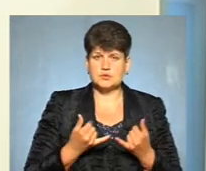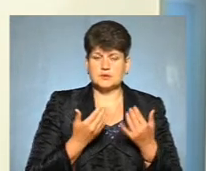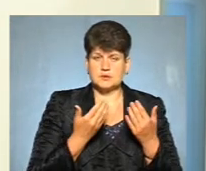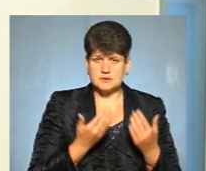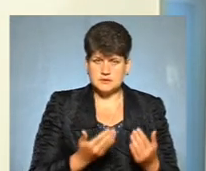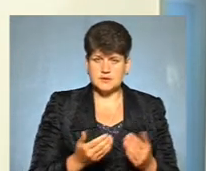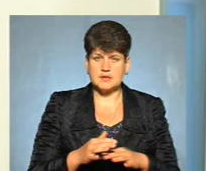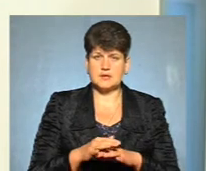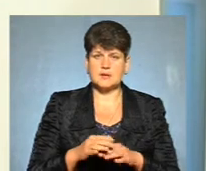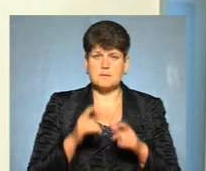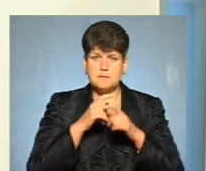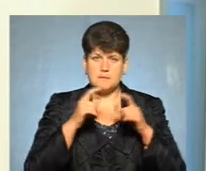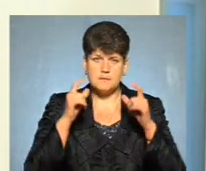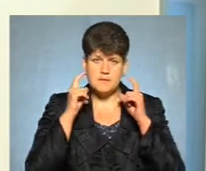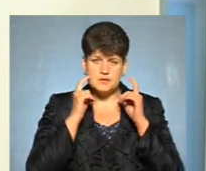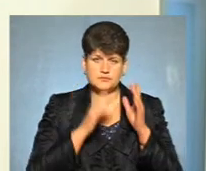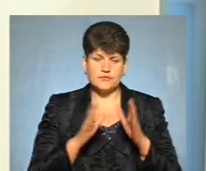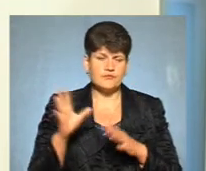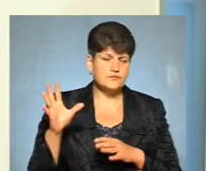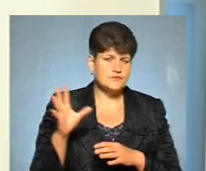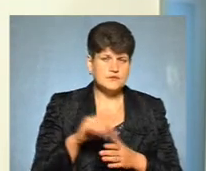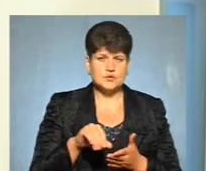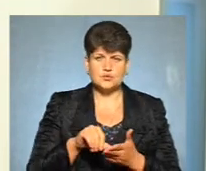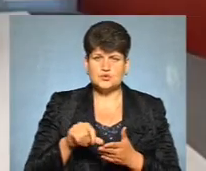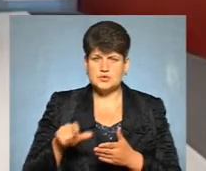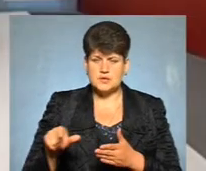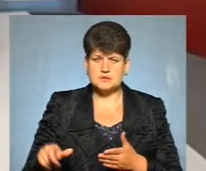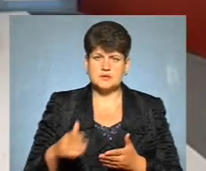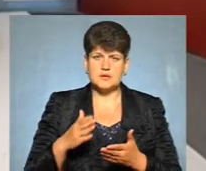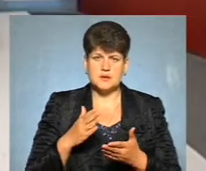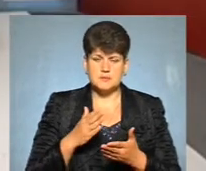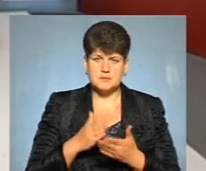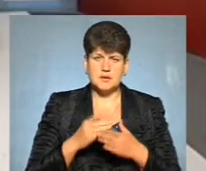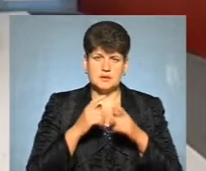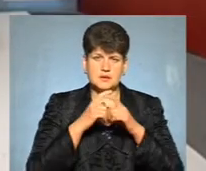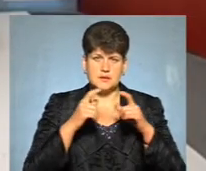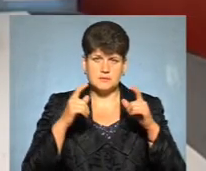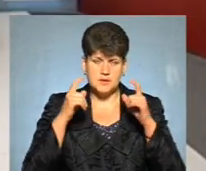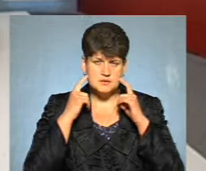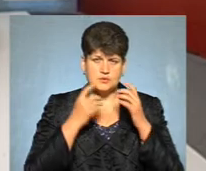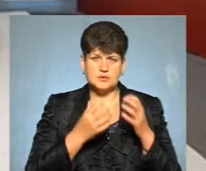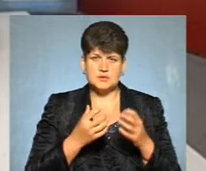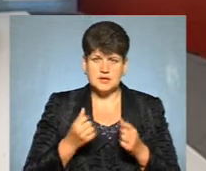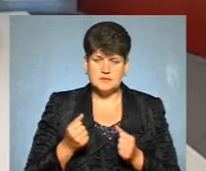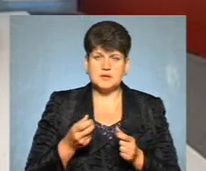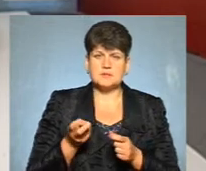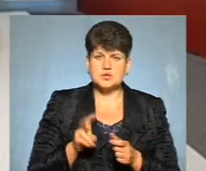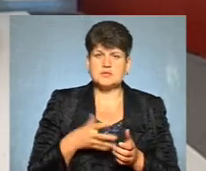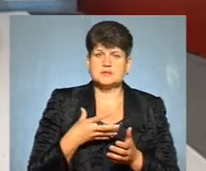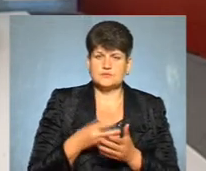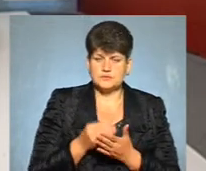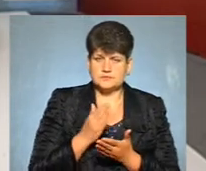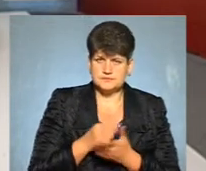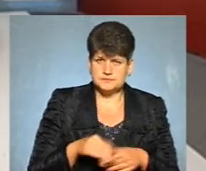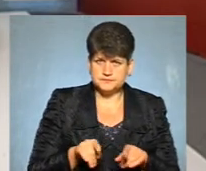і масковий режим. Всі наші учасники тестування мали також можливість отримати маски на пункті тестування. Вони прийшли своїми масками. Ну